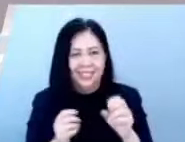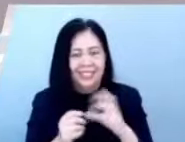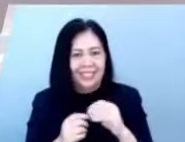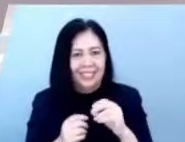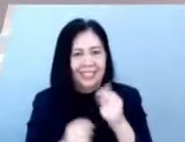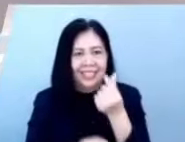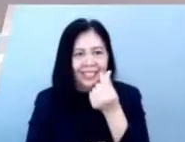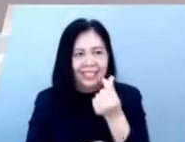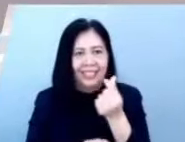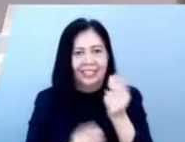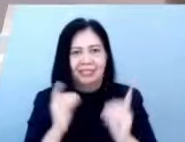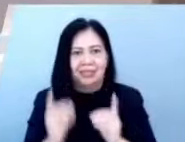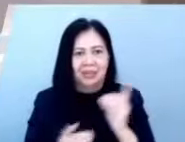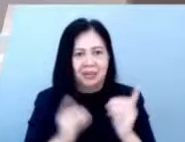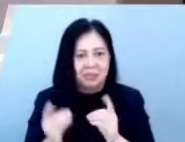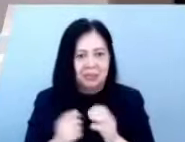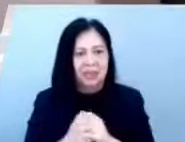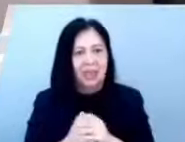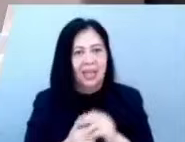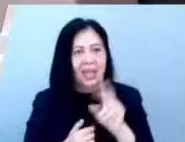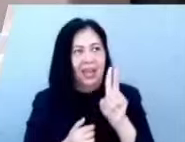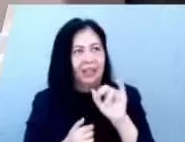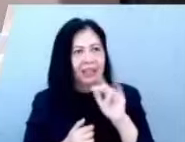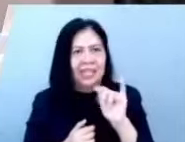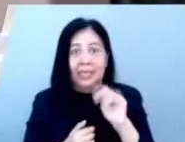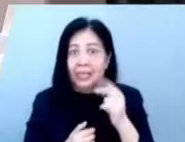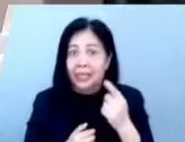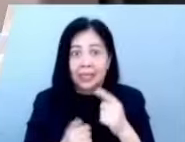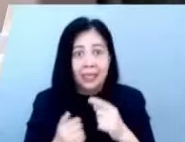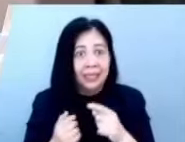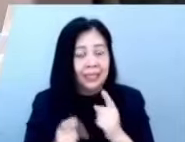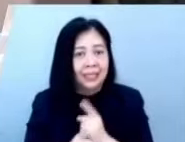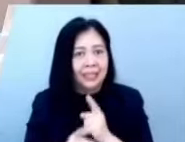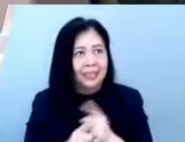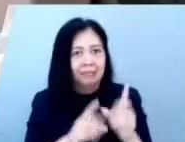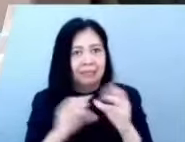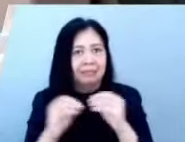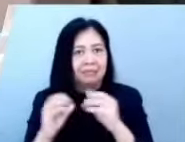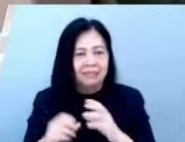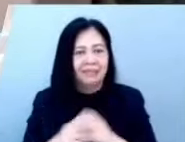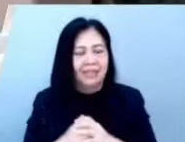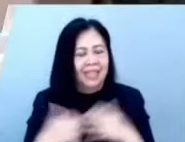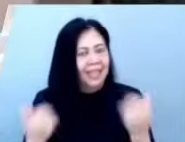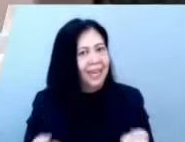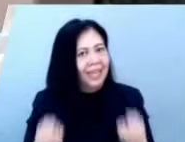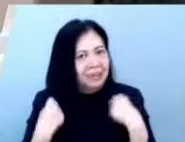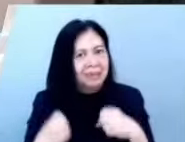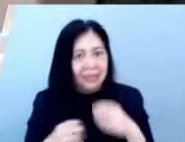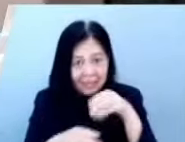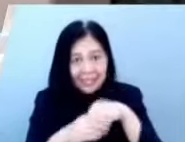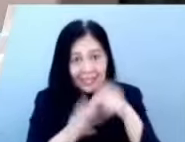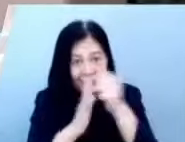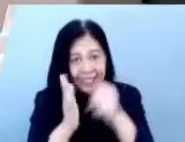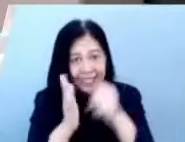din. Biking. Tama ba? At tungkol sa pusa, sa biking si Ivan. Grabe, pusa, no? Pusa sa amin din. Okay, at bago